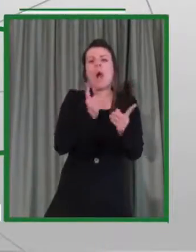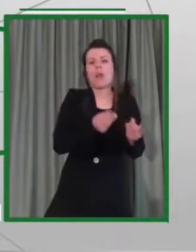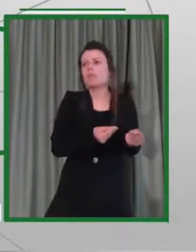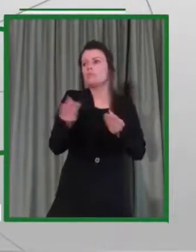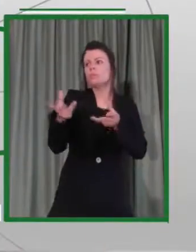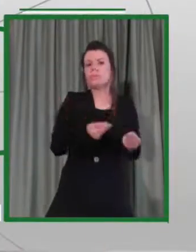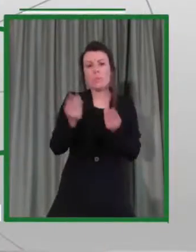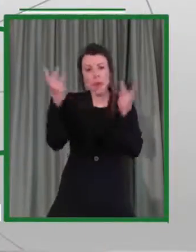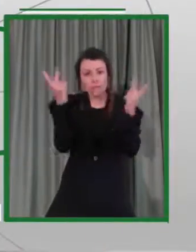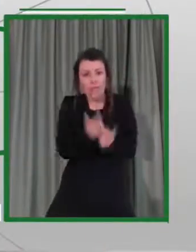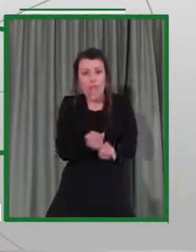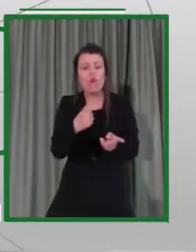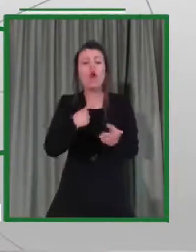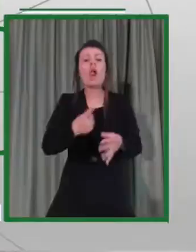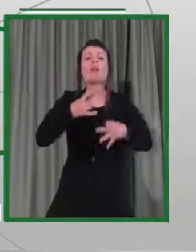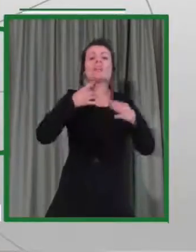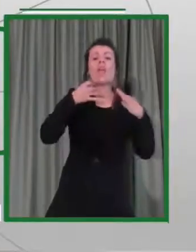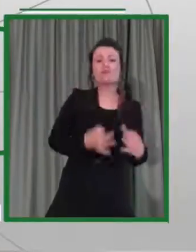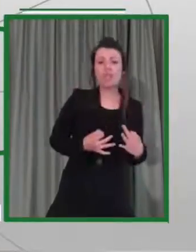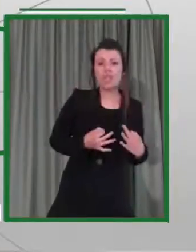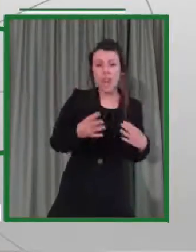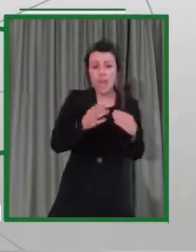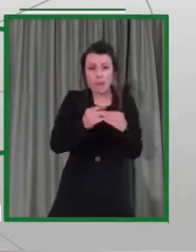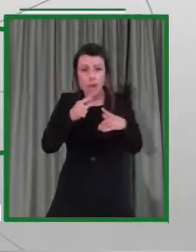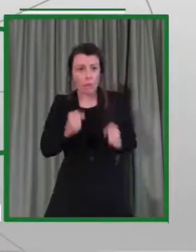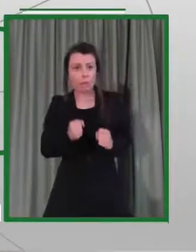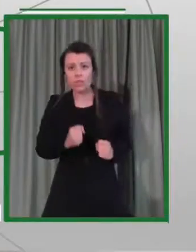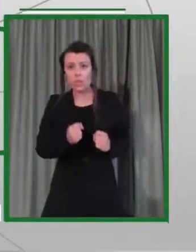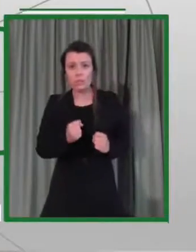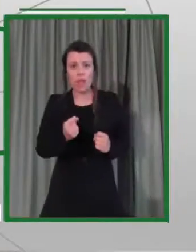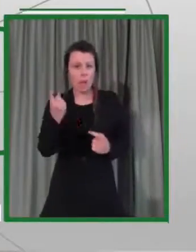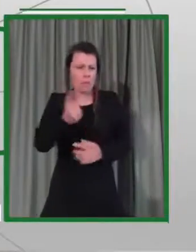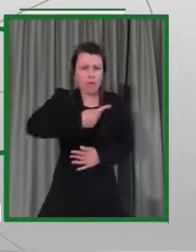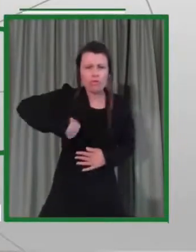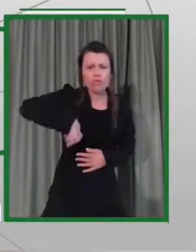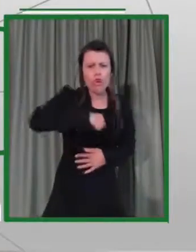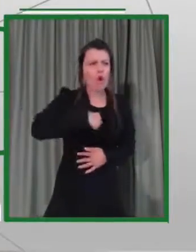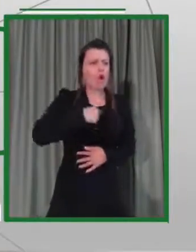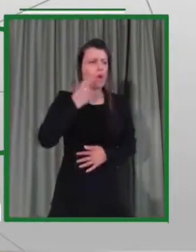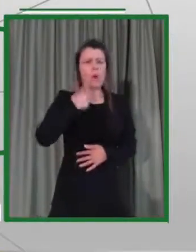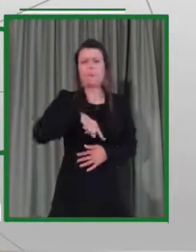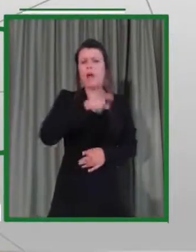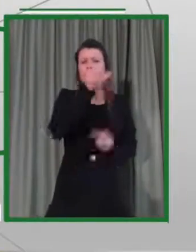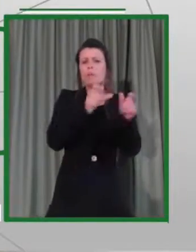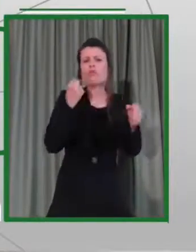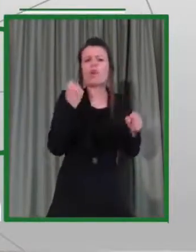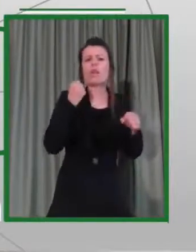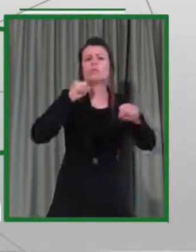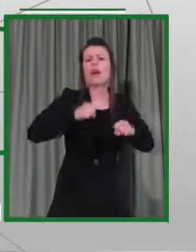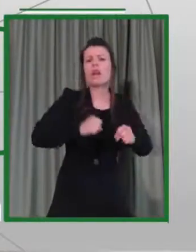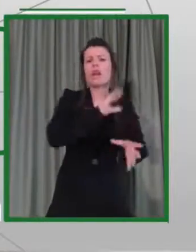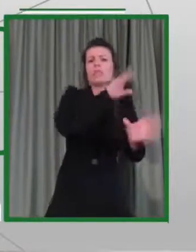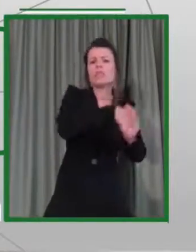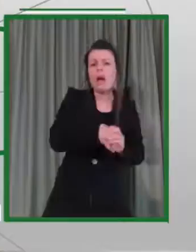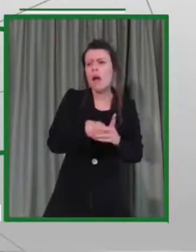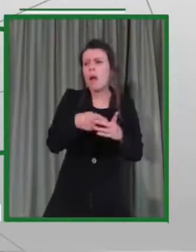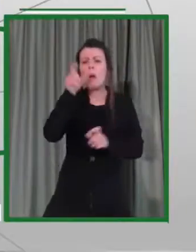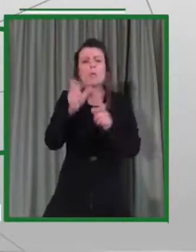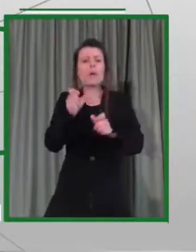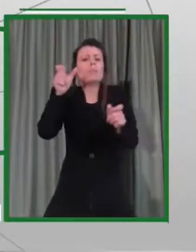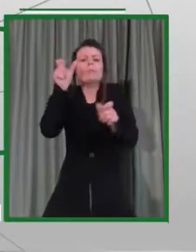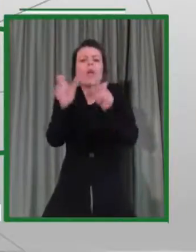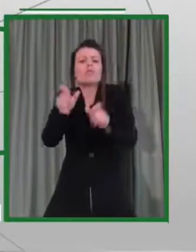fare il possibile per noi, per i sanitari, per i lavoratori, per tutti quanti, senza avere informazioni